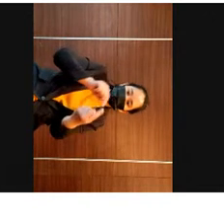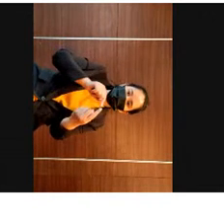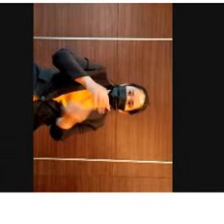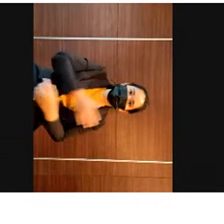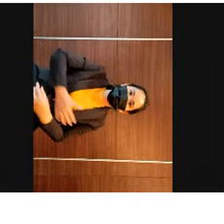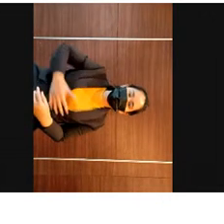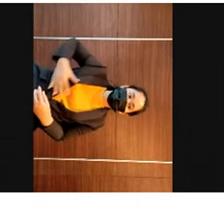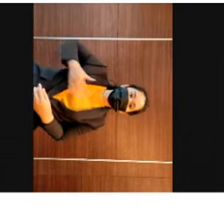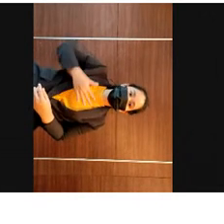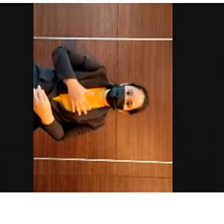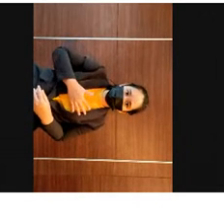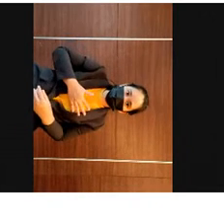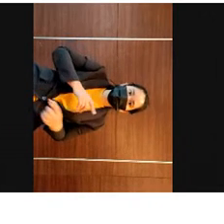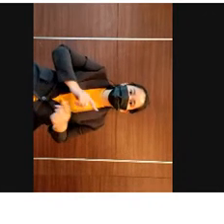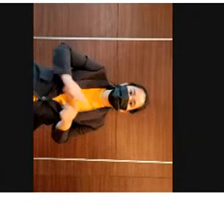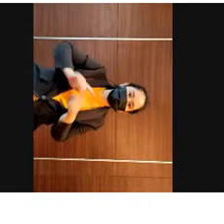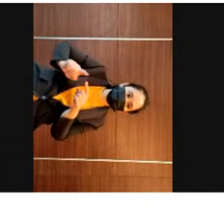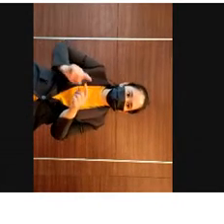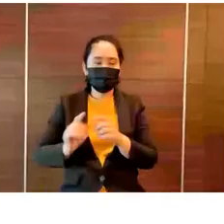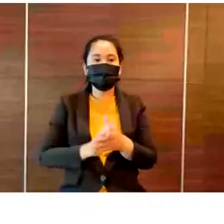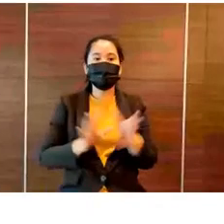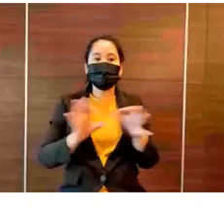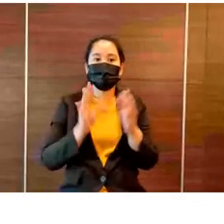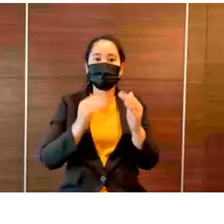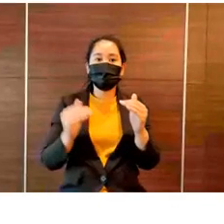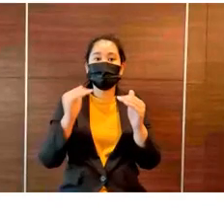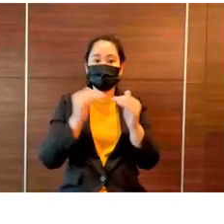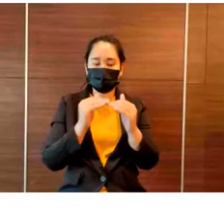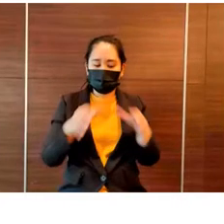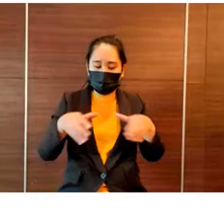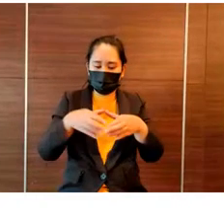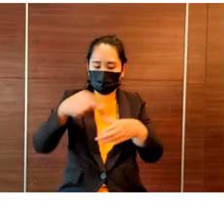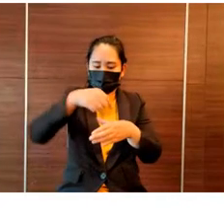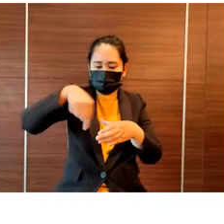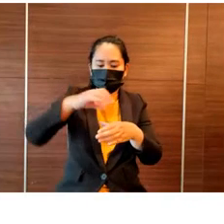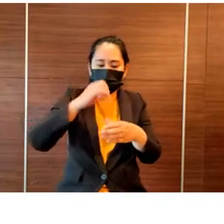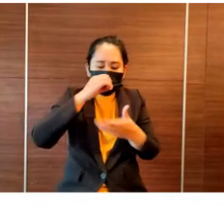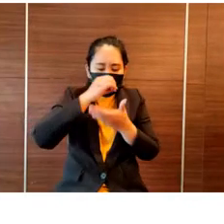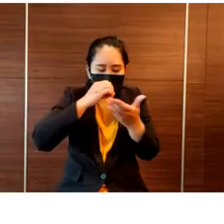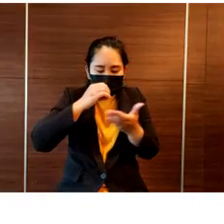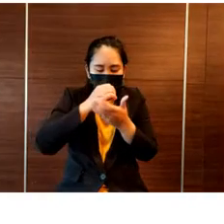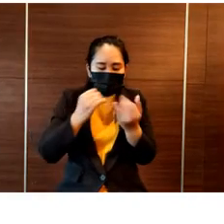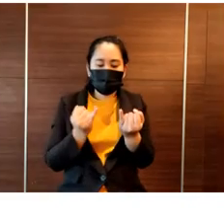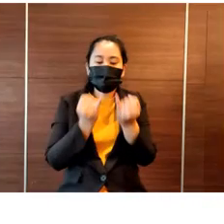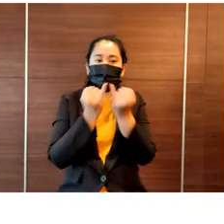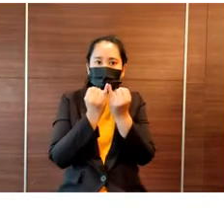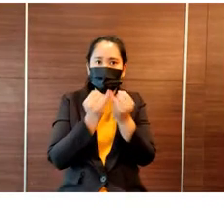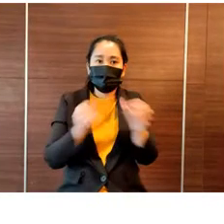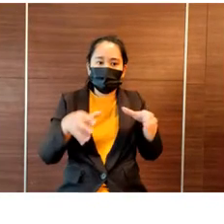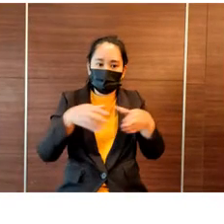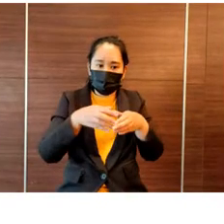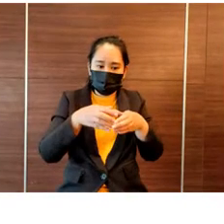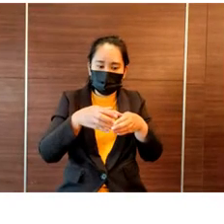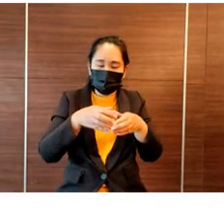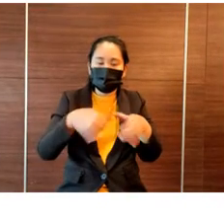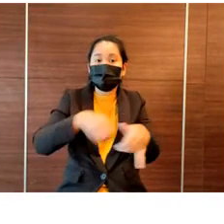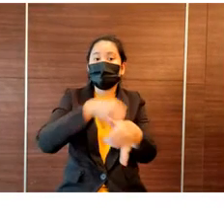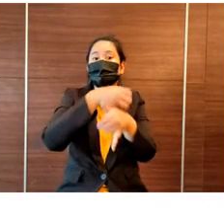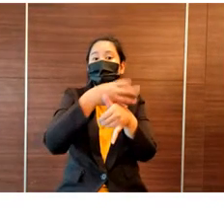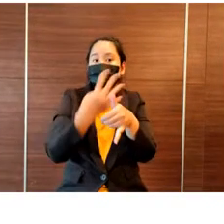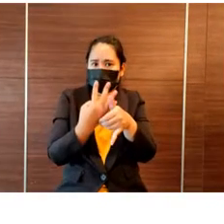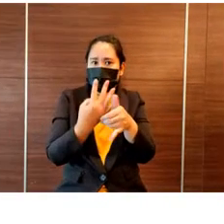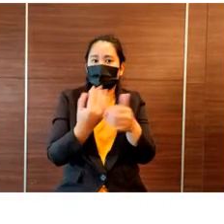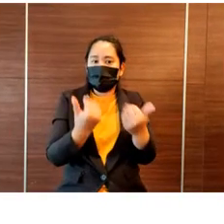การปกป้องคุ้มครองสิทธิ์ของกลุ่มผู้ใช้สารเสพติดที่มีความหลากหลายทางเพศที่จัดขึ้นมา